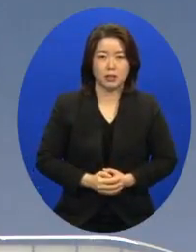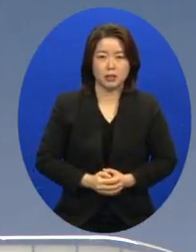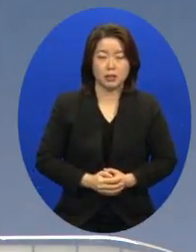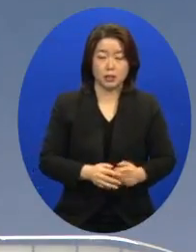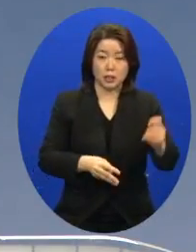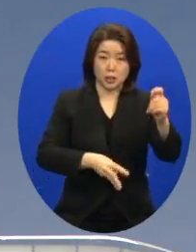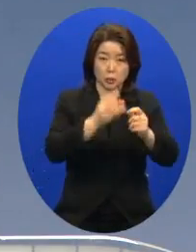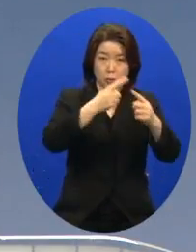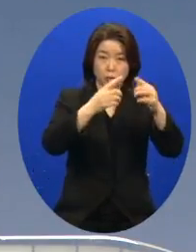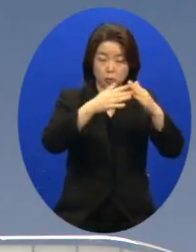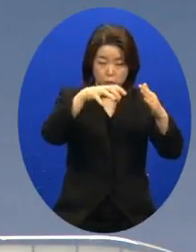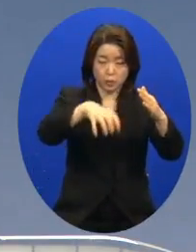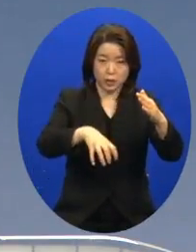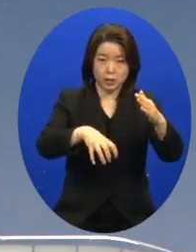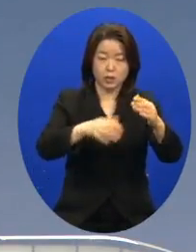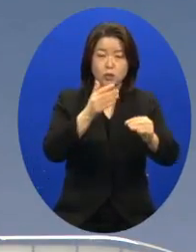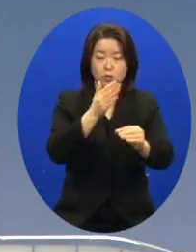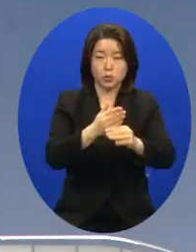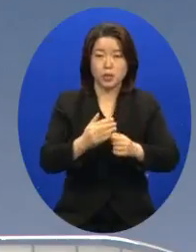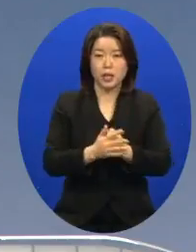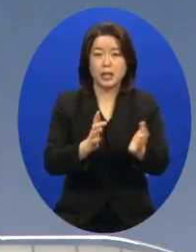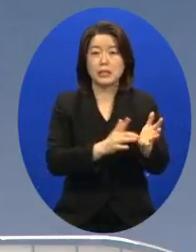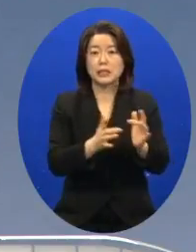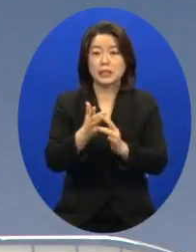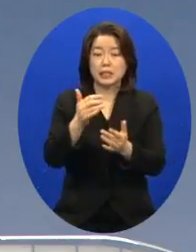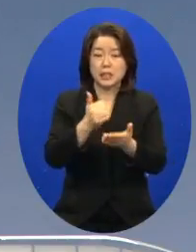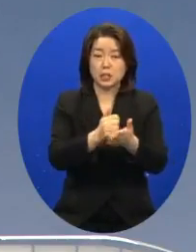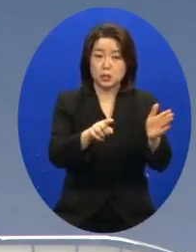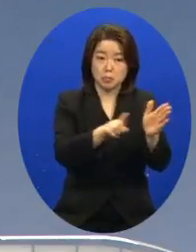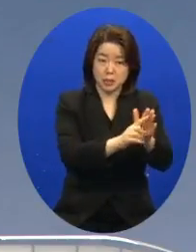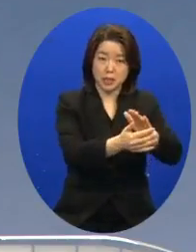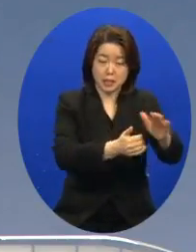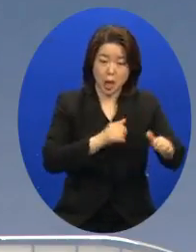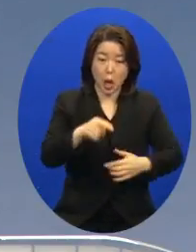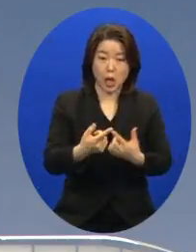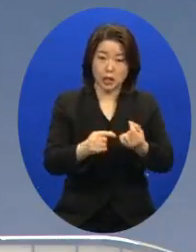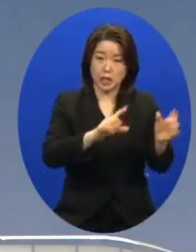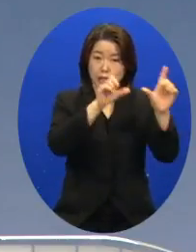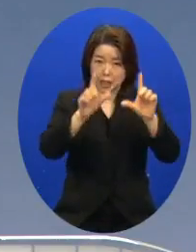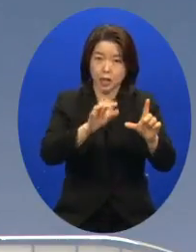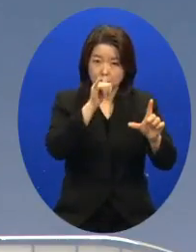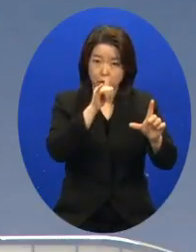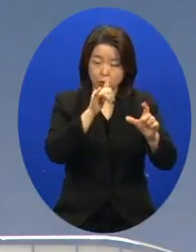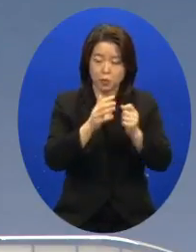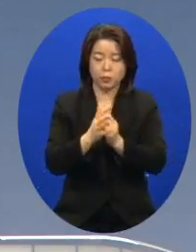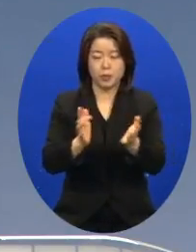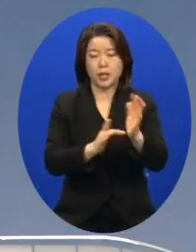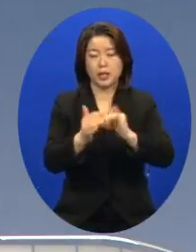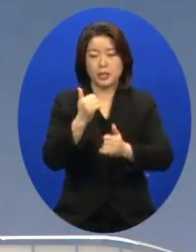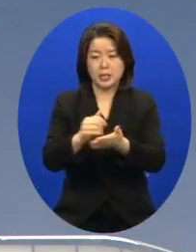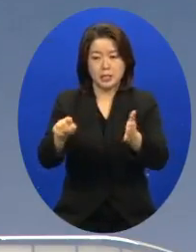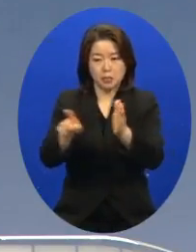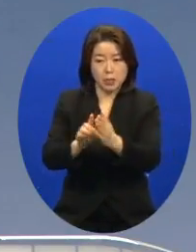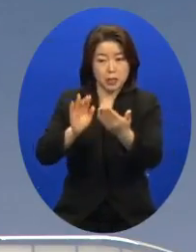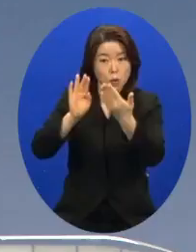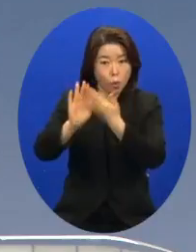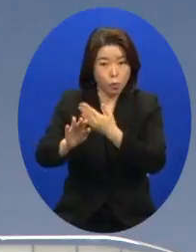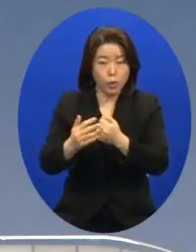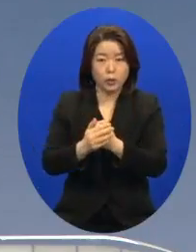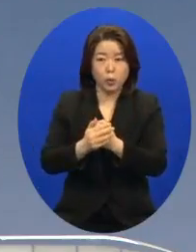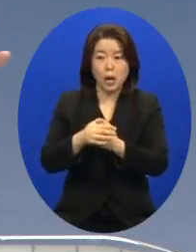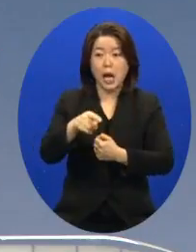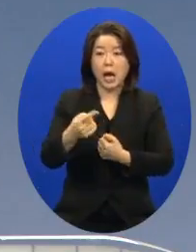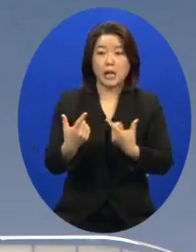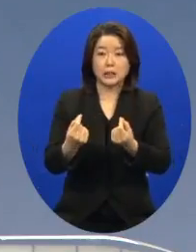고린도 교인들 중에 예수님을 믿기 전에 그런 삶을 살았고 예수님 그리고 난 다음에도 아직 꼭